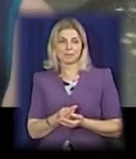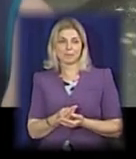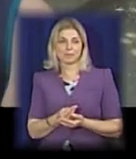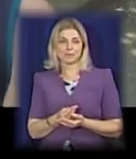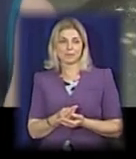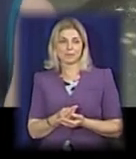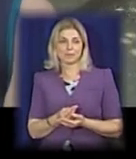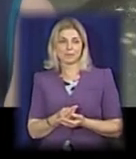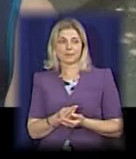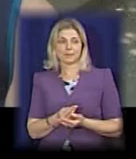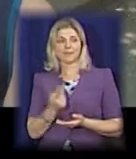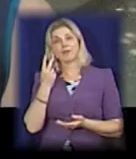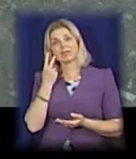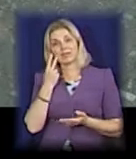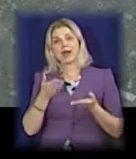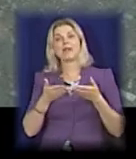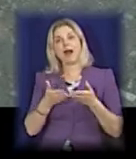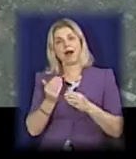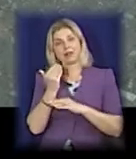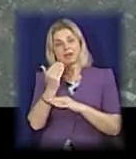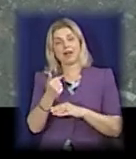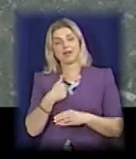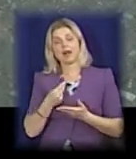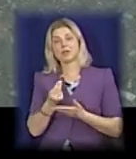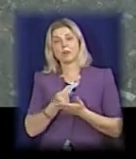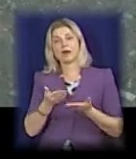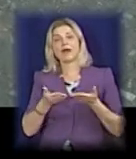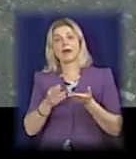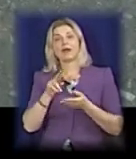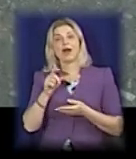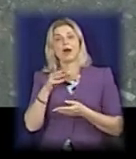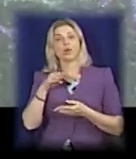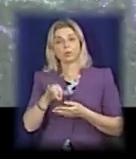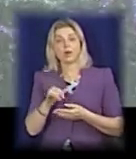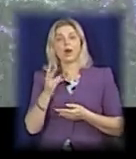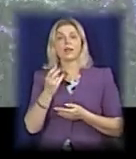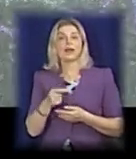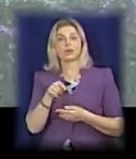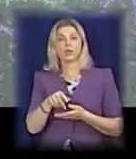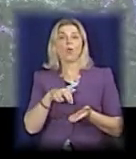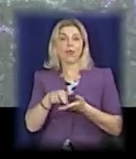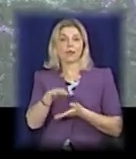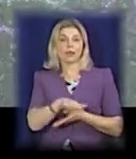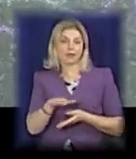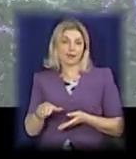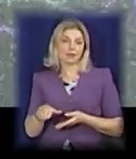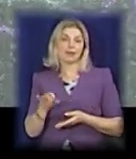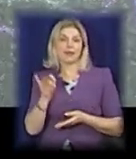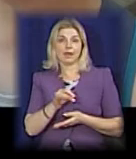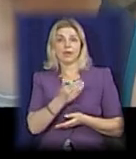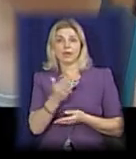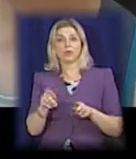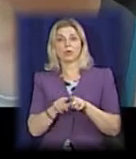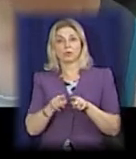малюю постійно яхточка. Я зобразив яхту, на якій ходять діти, та їм